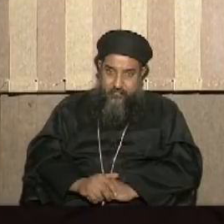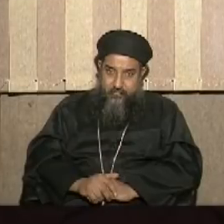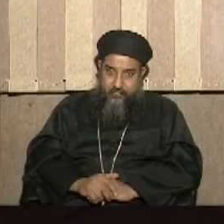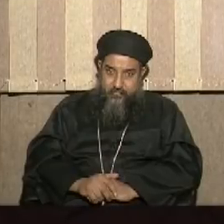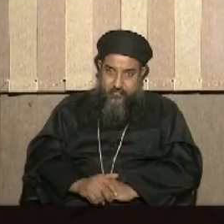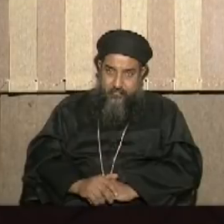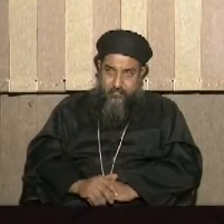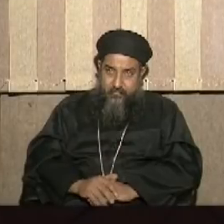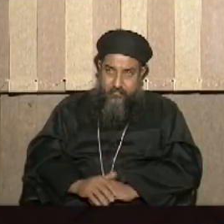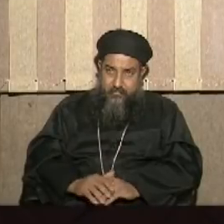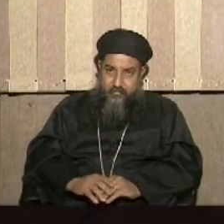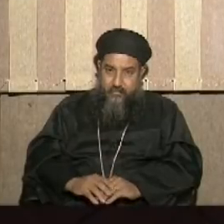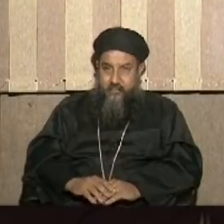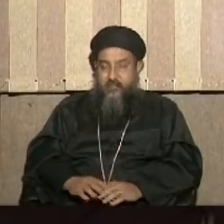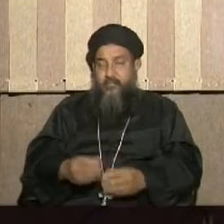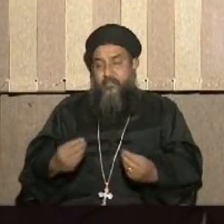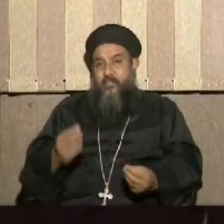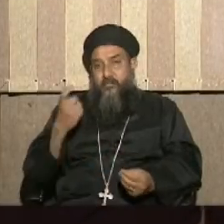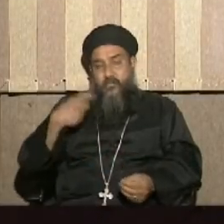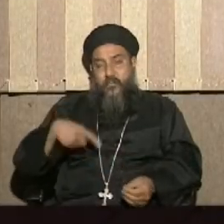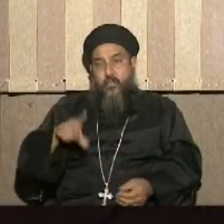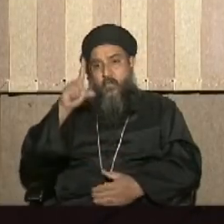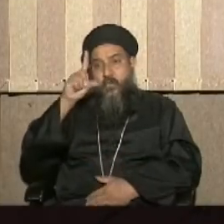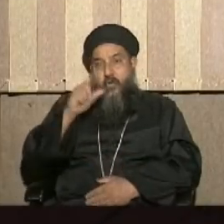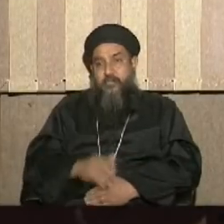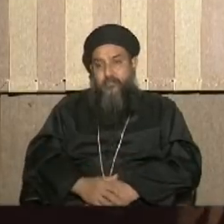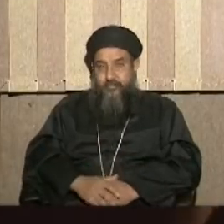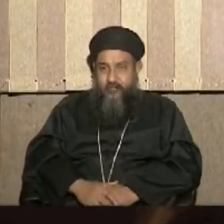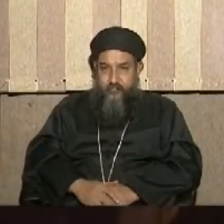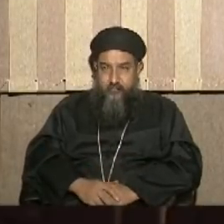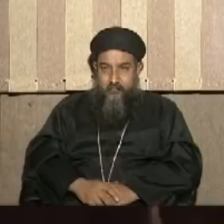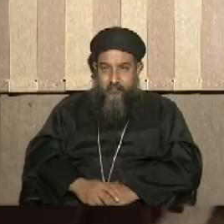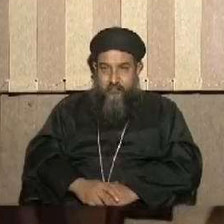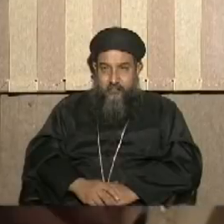سيبني لوحدي شوي. حاضر حاضر.